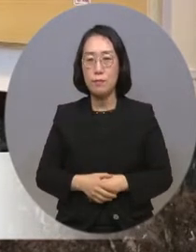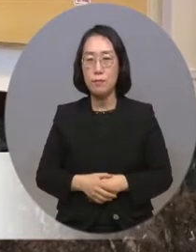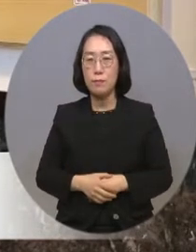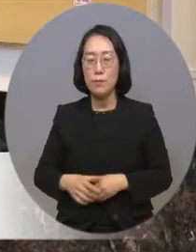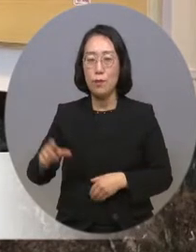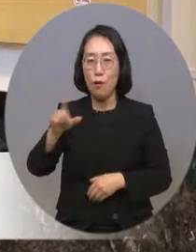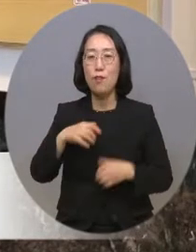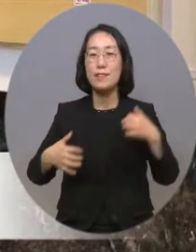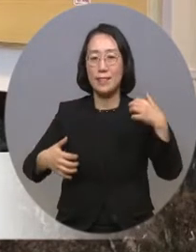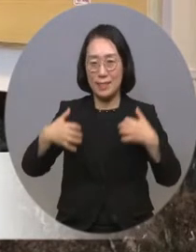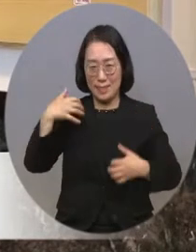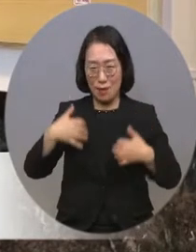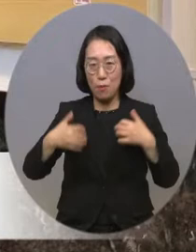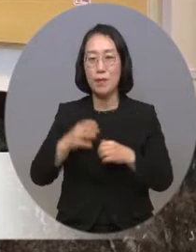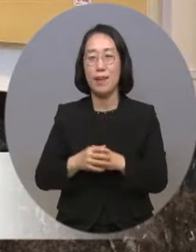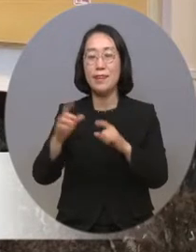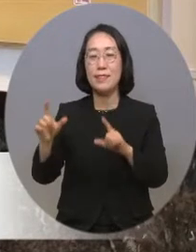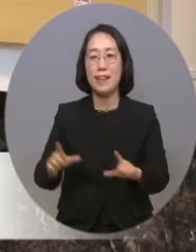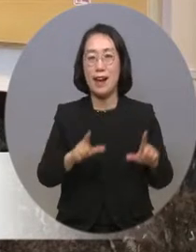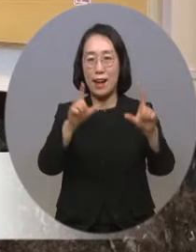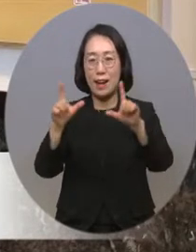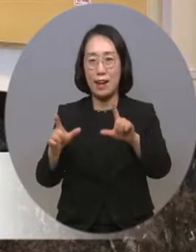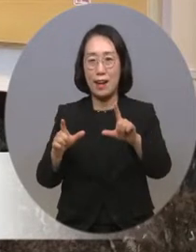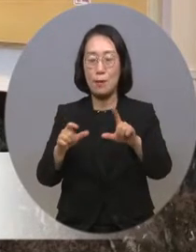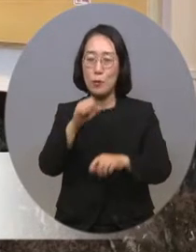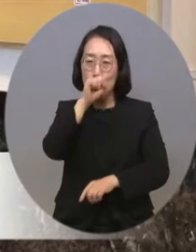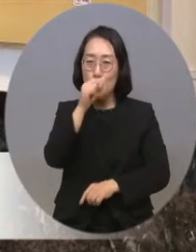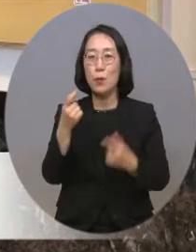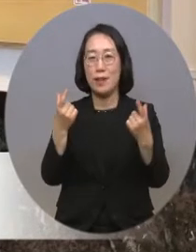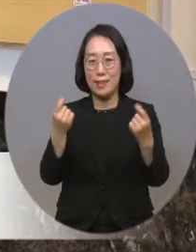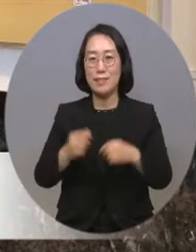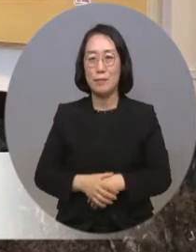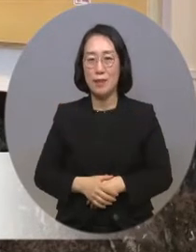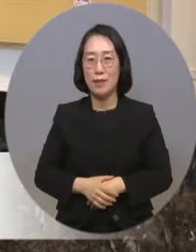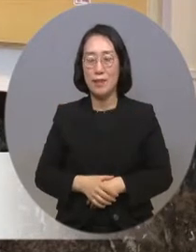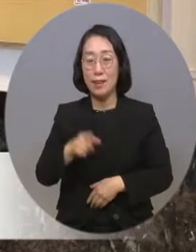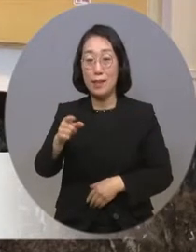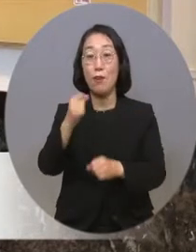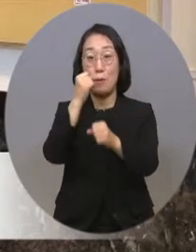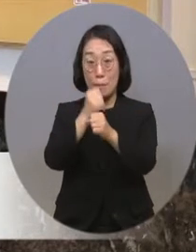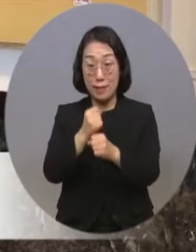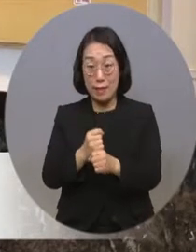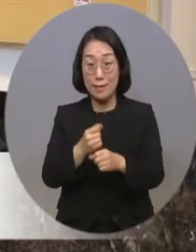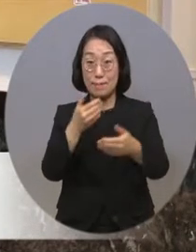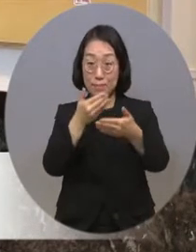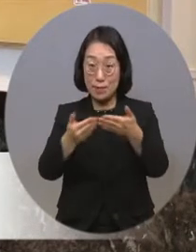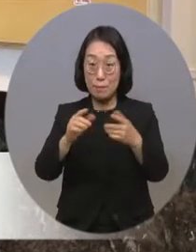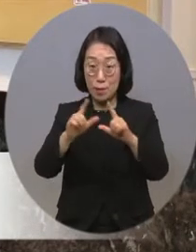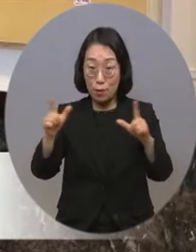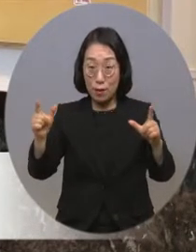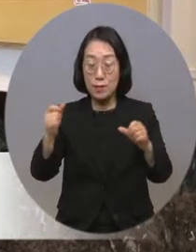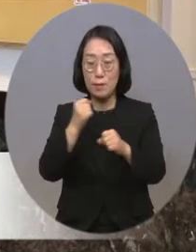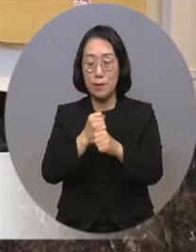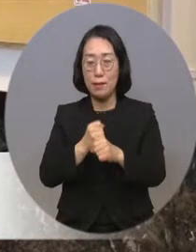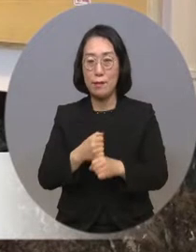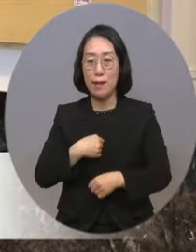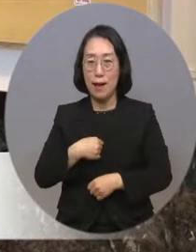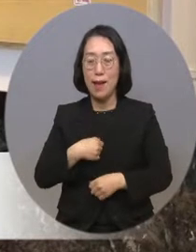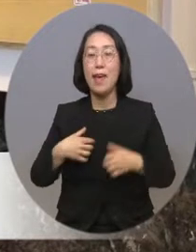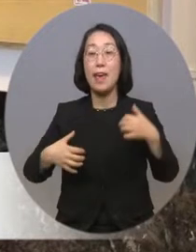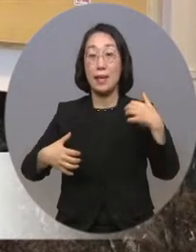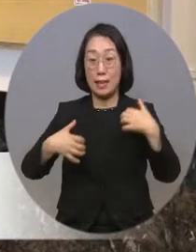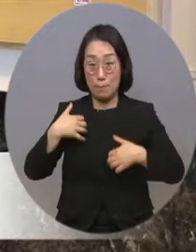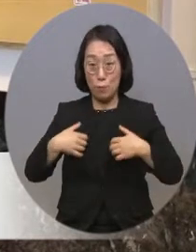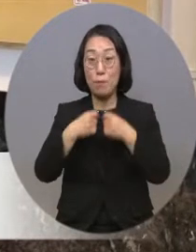좀 즐겁게 살아가는 것이라고 저는 생각해서 작품을 함으로써의 뇌의 어떤 그 기쁨도